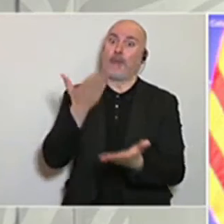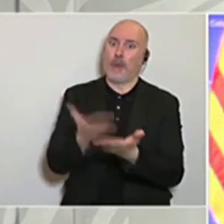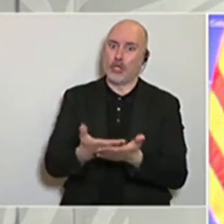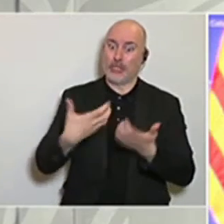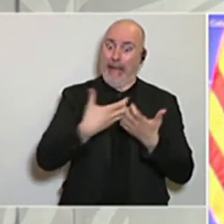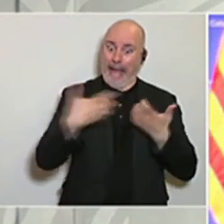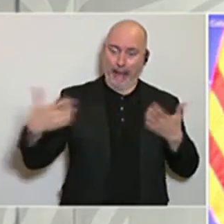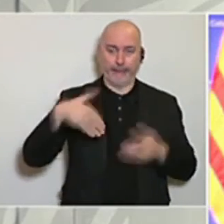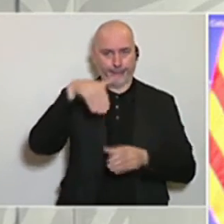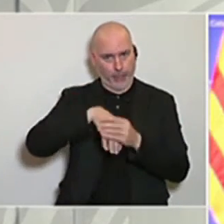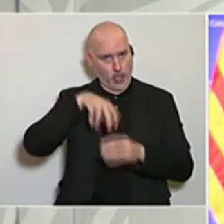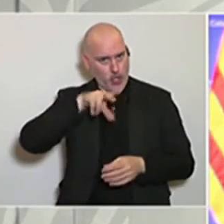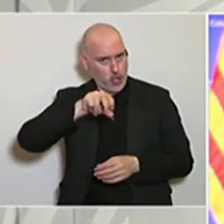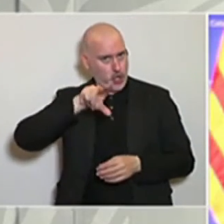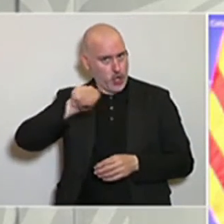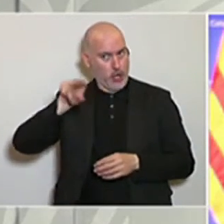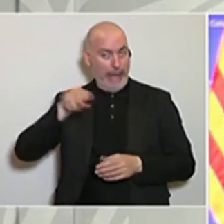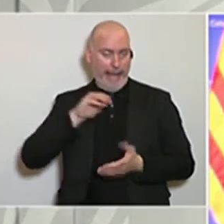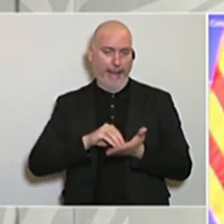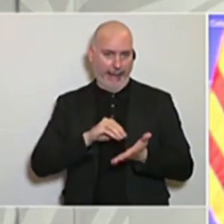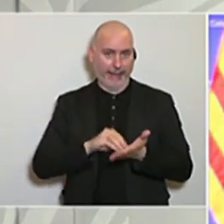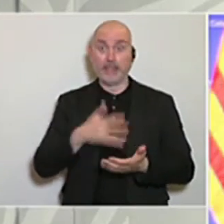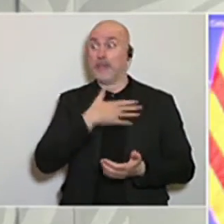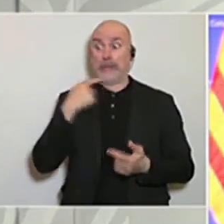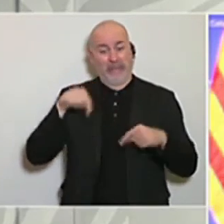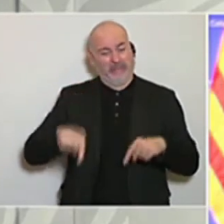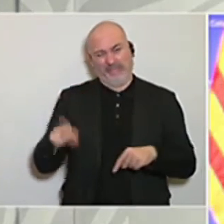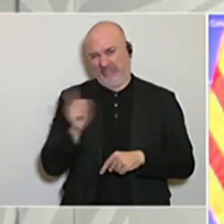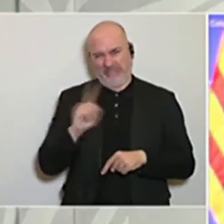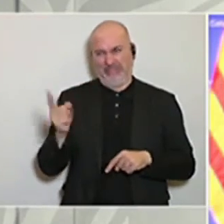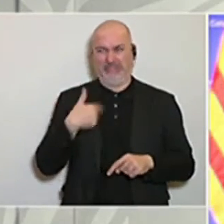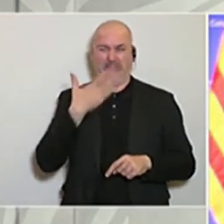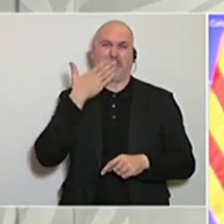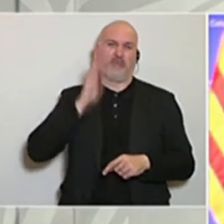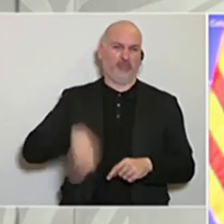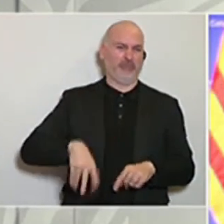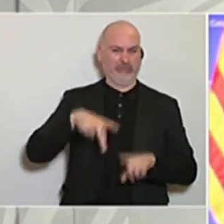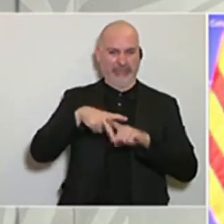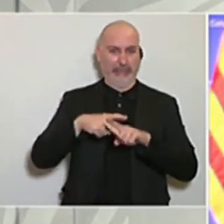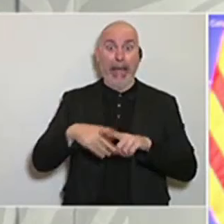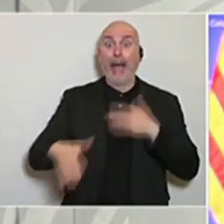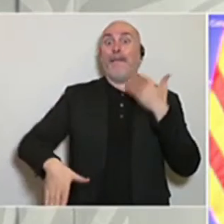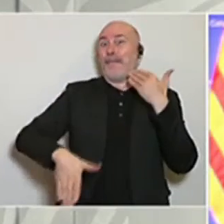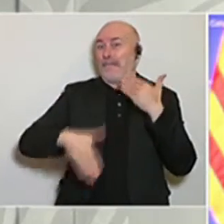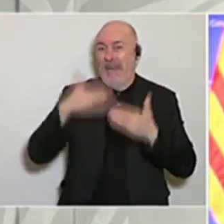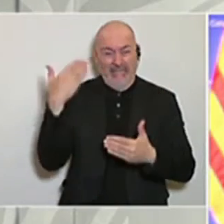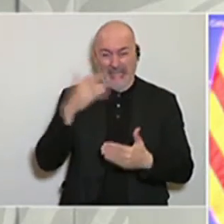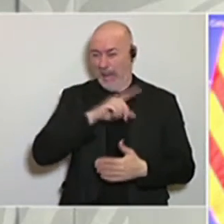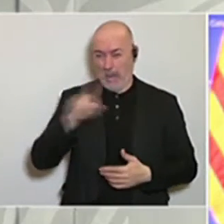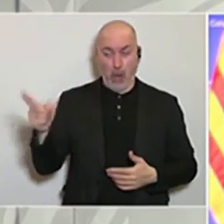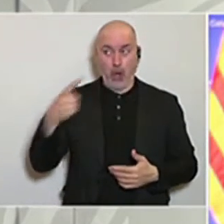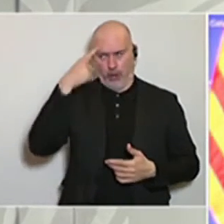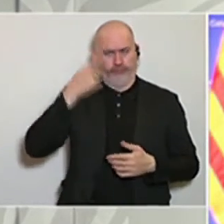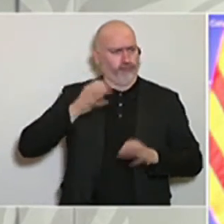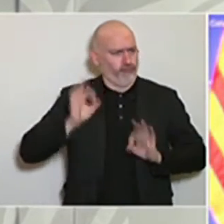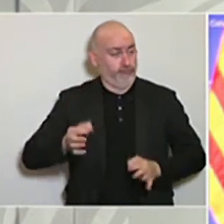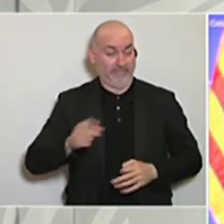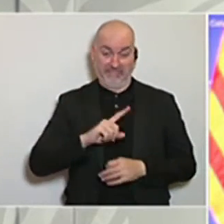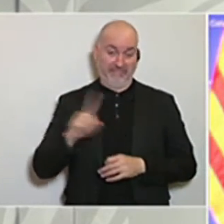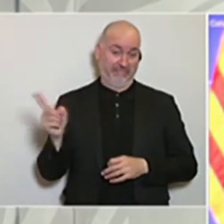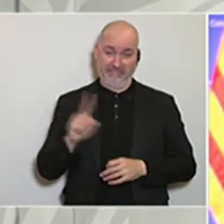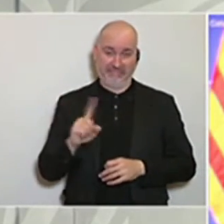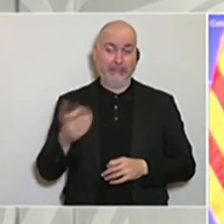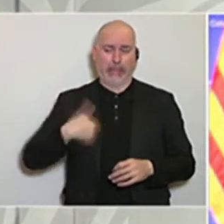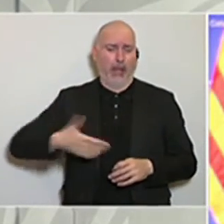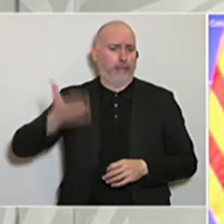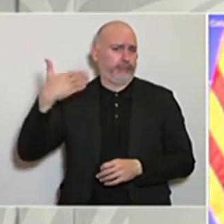No? Per tant, a partir d'aquí nosaltres considerem que ja no és una eina, de fet no l'hem considerada des del primer moment, però en tot cas ara ja fa molt de temps que des del